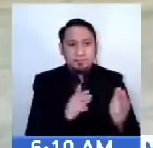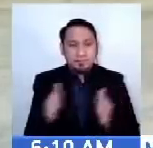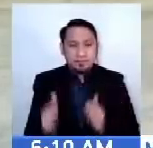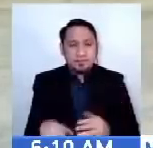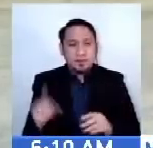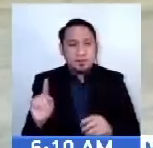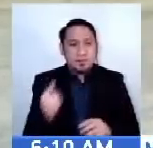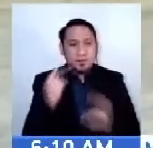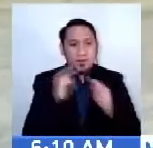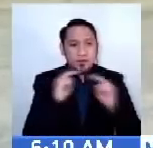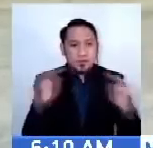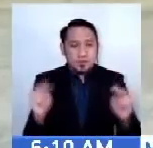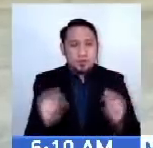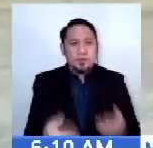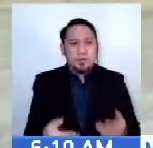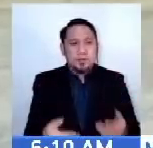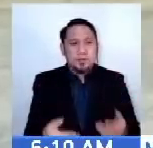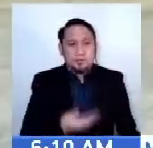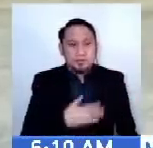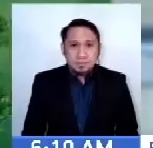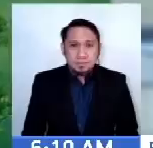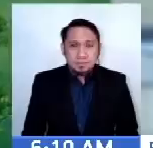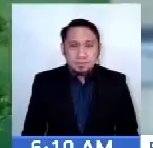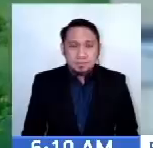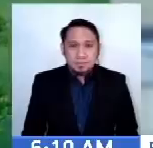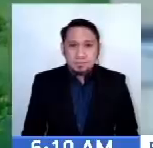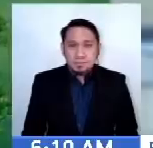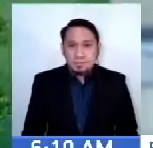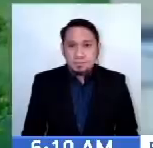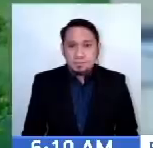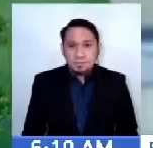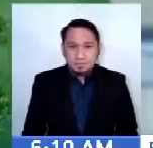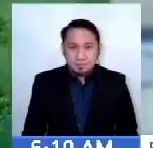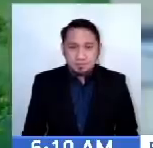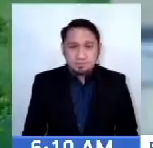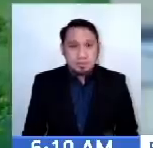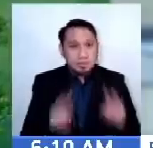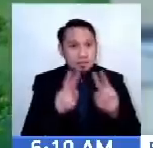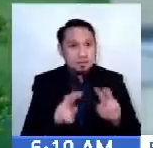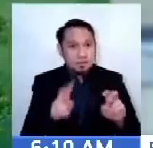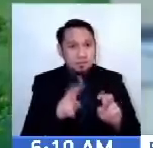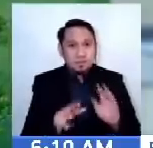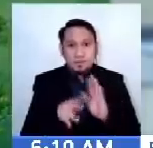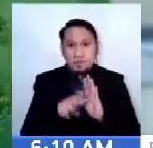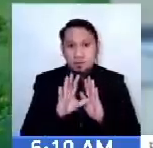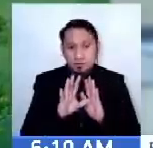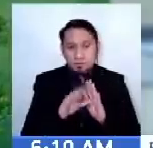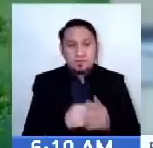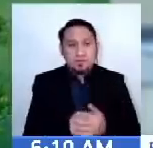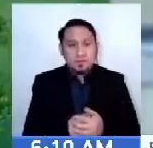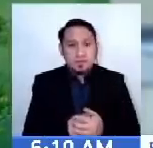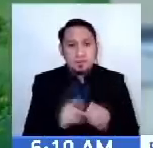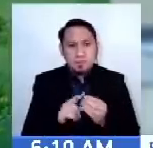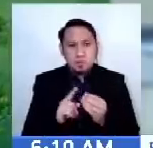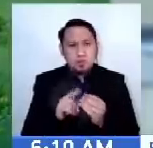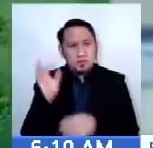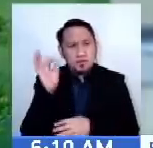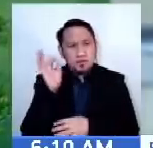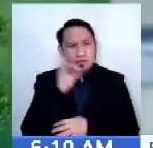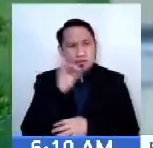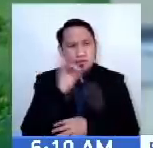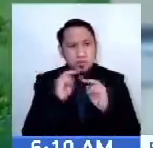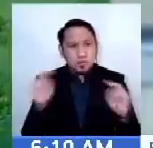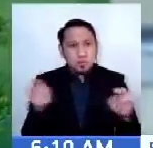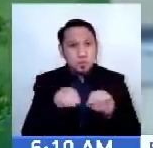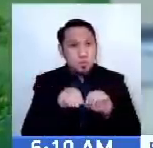May Bermudez, Buong Puso, para sa Pilipino. Iniimbestigahan ng COMELEC Task Force kontra Fake News ang kumalat na larawan